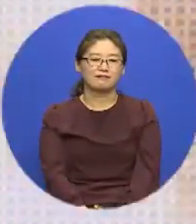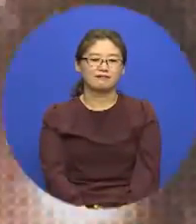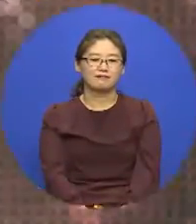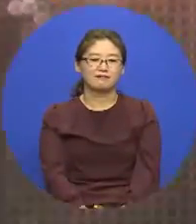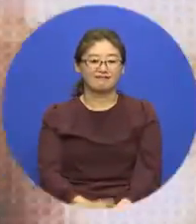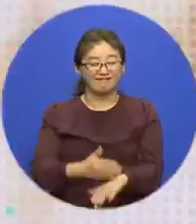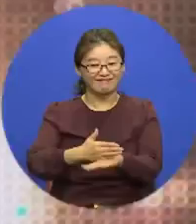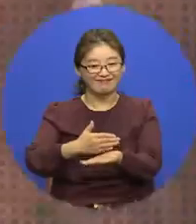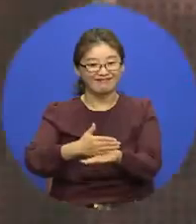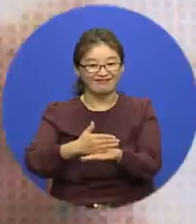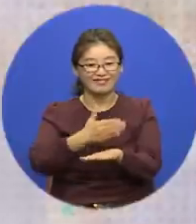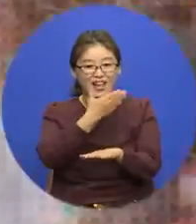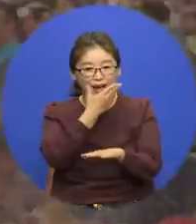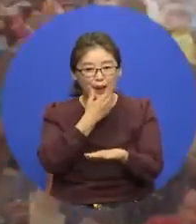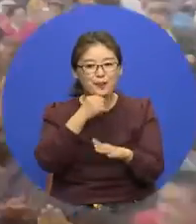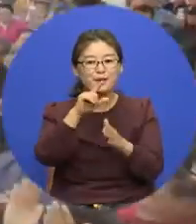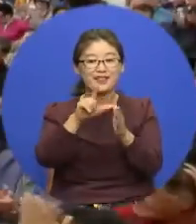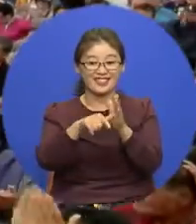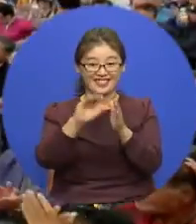감사합니다.